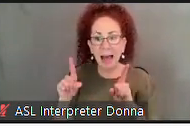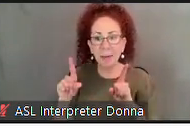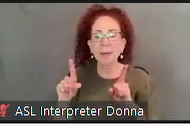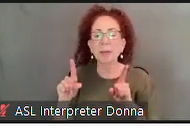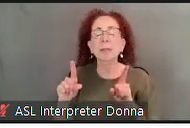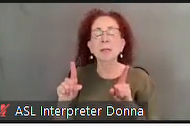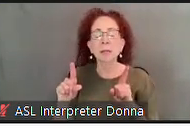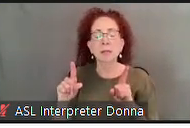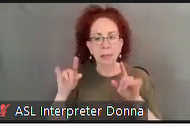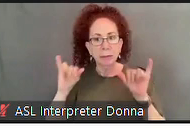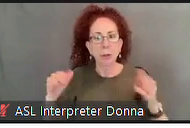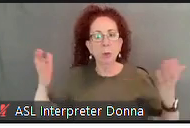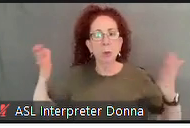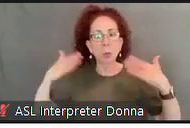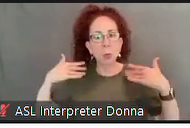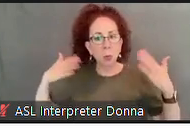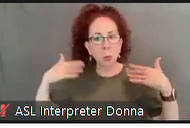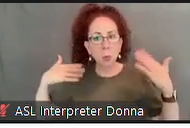有。